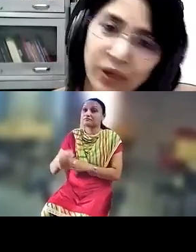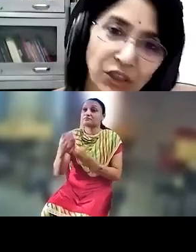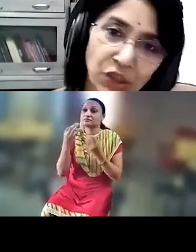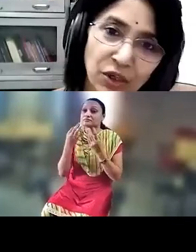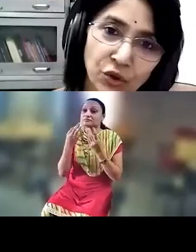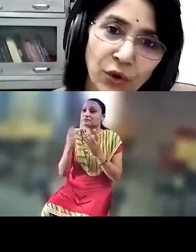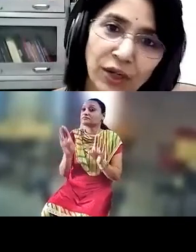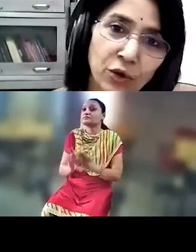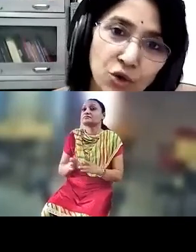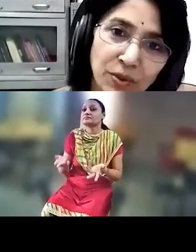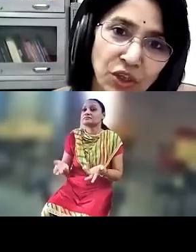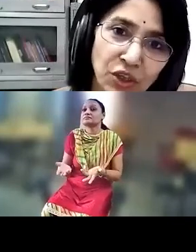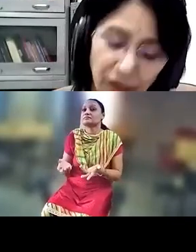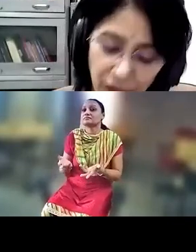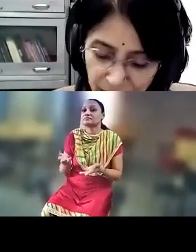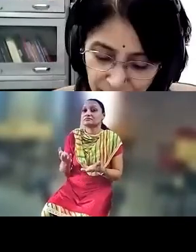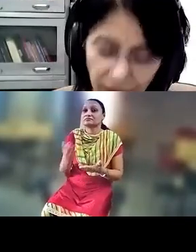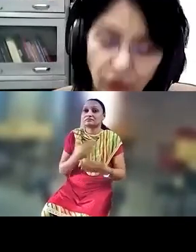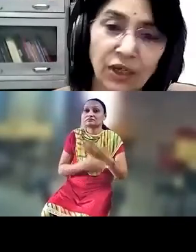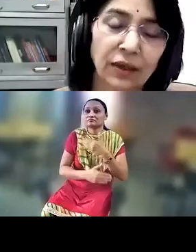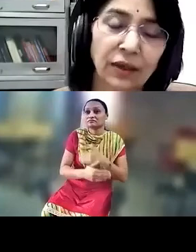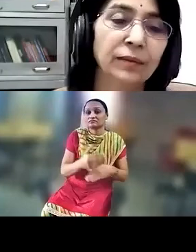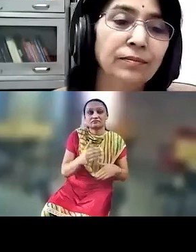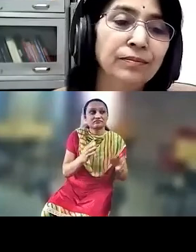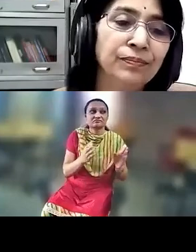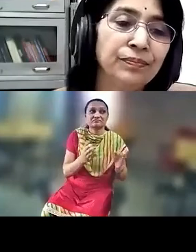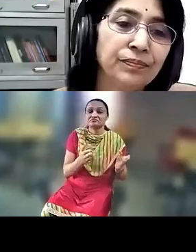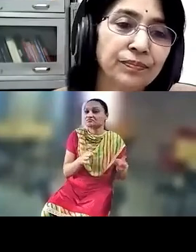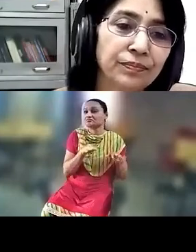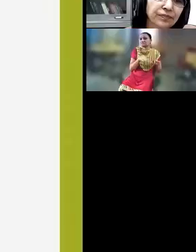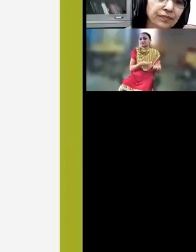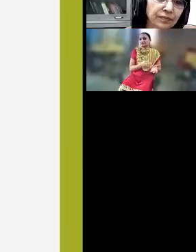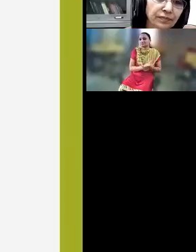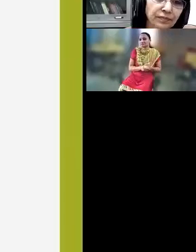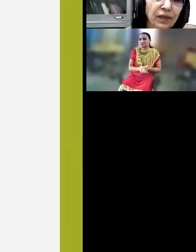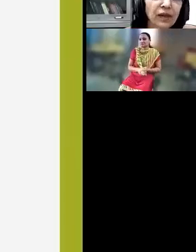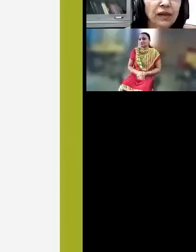तो स्पेशल बच्चों के लिए तो कुछ भी चलने की बात ही नहीं हो सकती है।